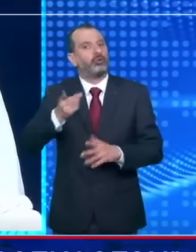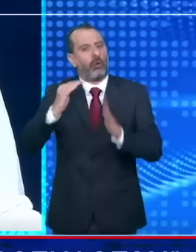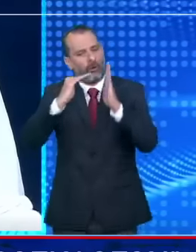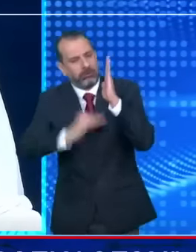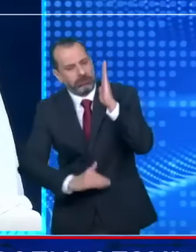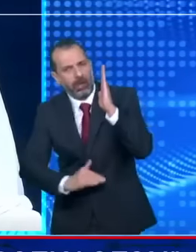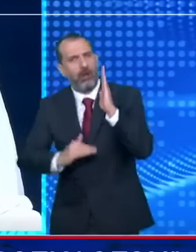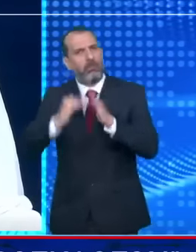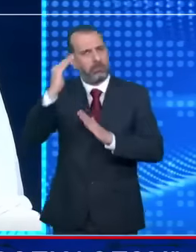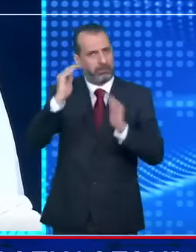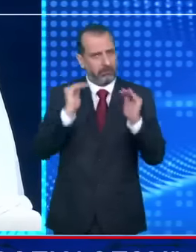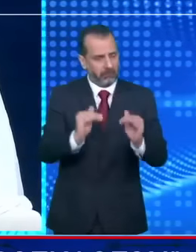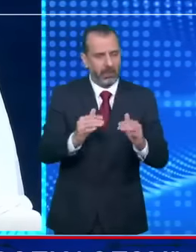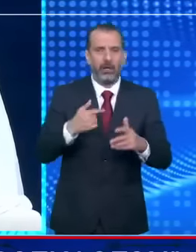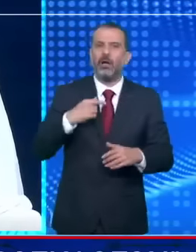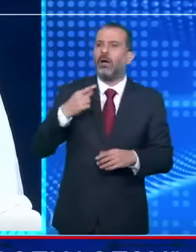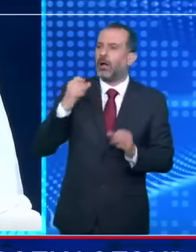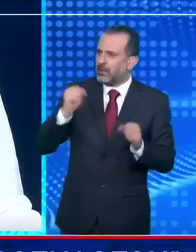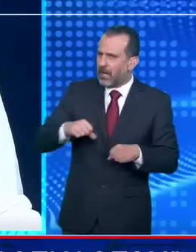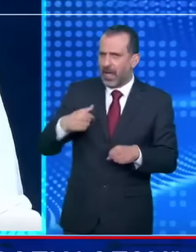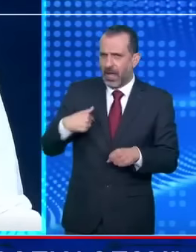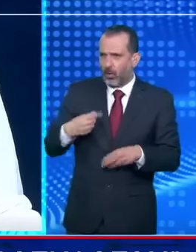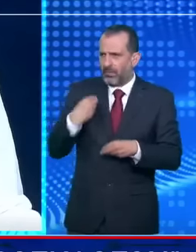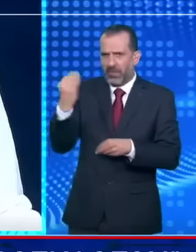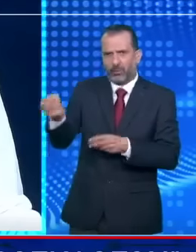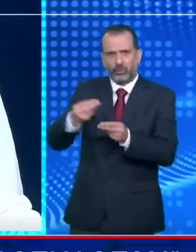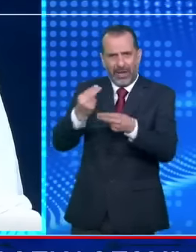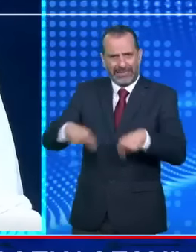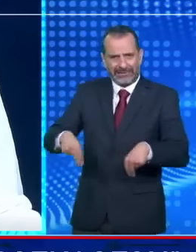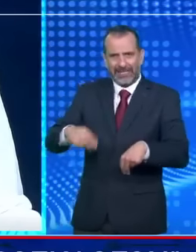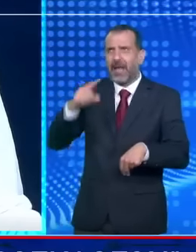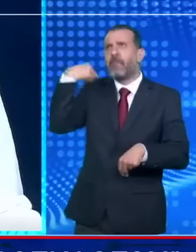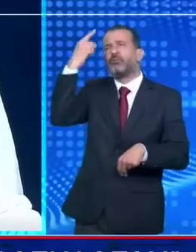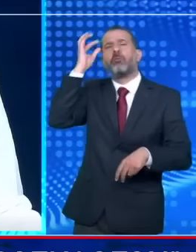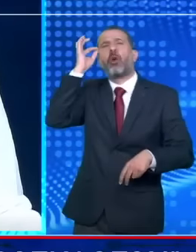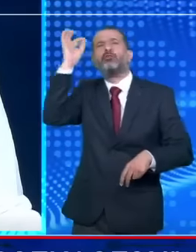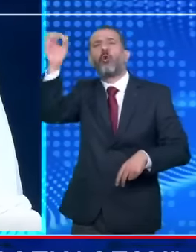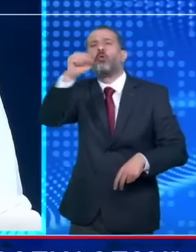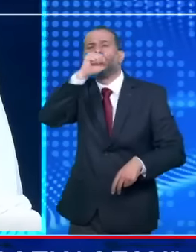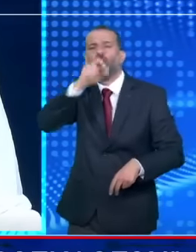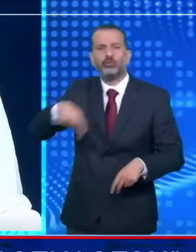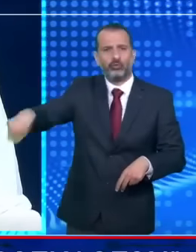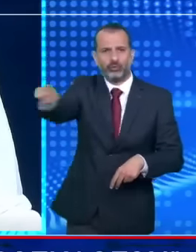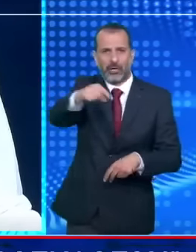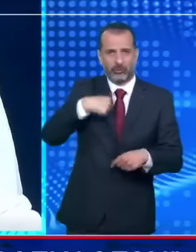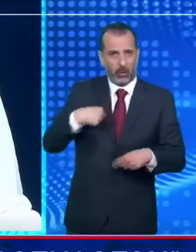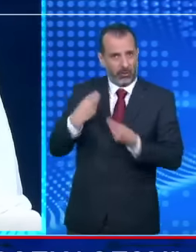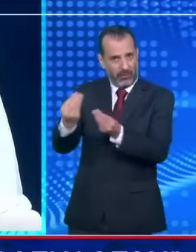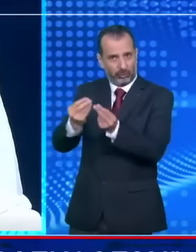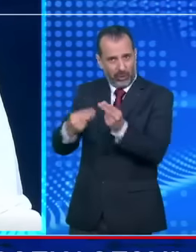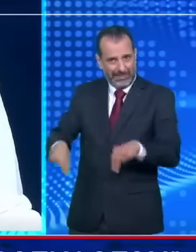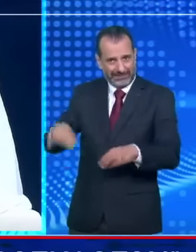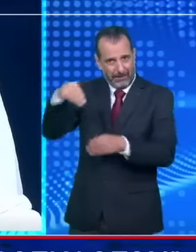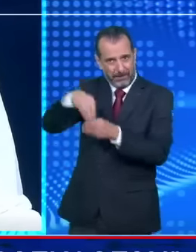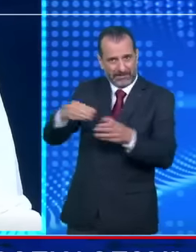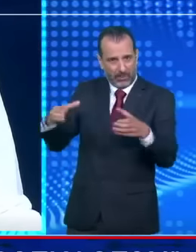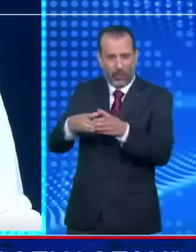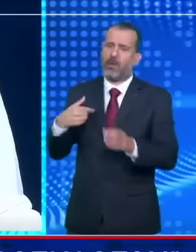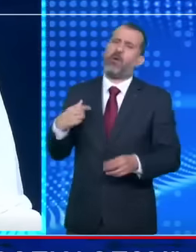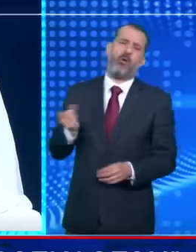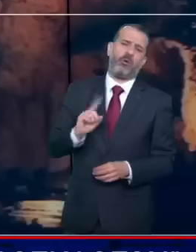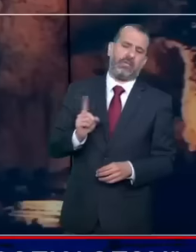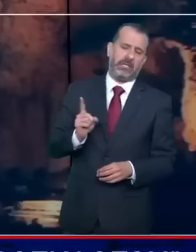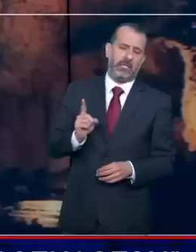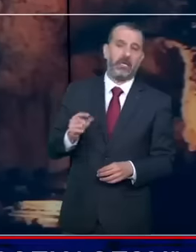λύσω τις προσωπικές φιλοδοξίες των άλλων. Εγώ θα συνεχίσω αυτό το οποίο οφείλω να κάνω, το οποίο είναι να γίνει ο ΣΥΡΙΖΑ αυτοδύναμη κυβέρνηση